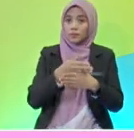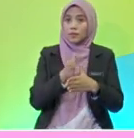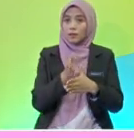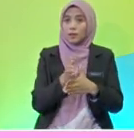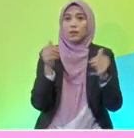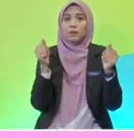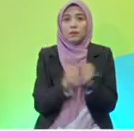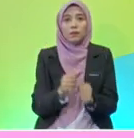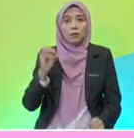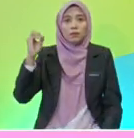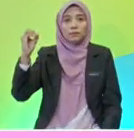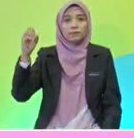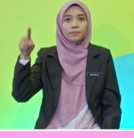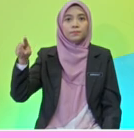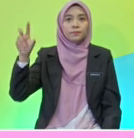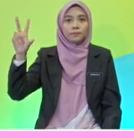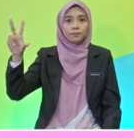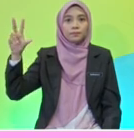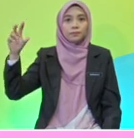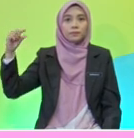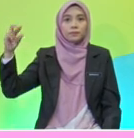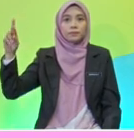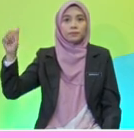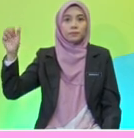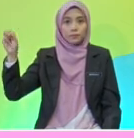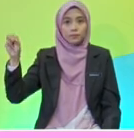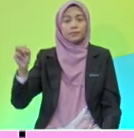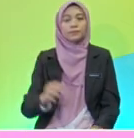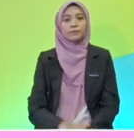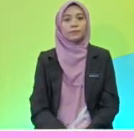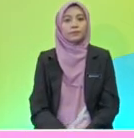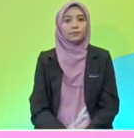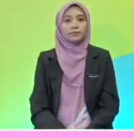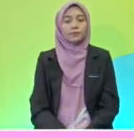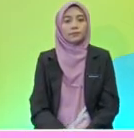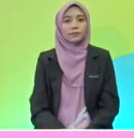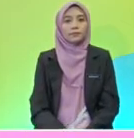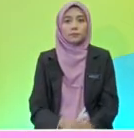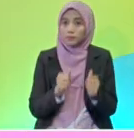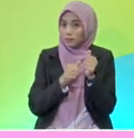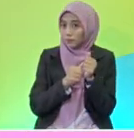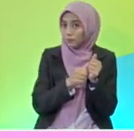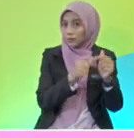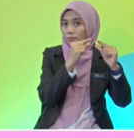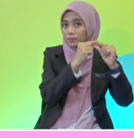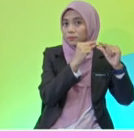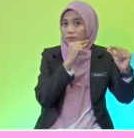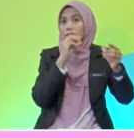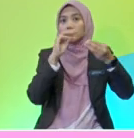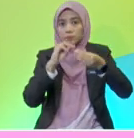populehan sifat tiga gram dan operasinya adalah seperti berikut lah oke garis nombo tadi